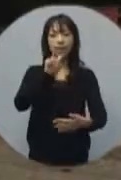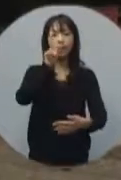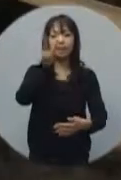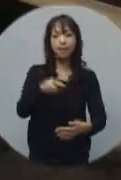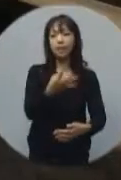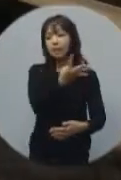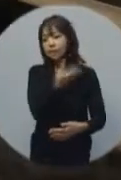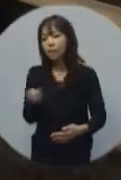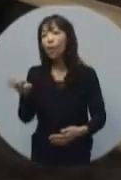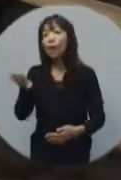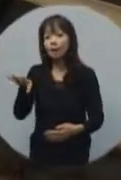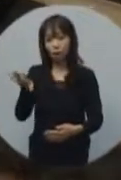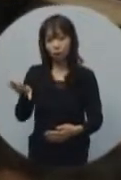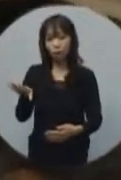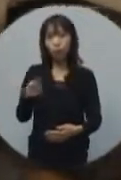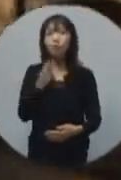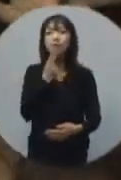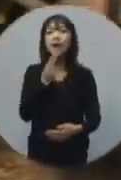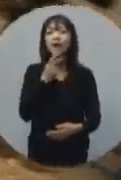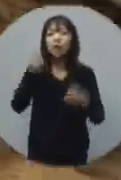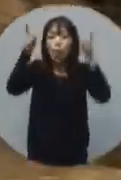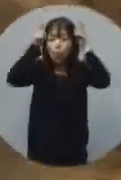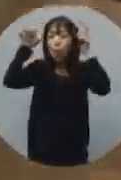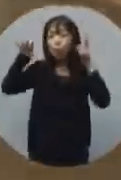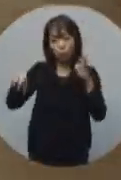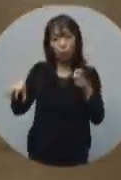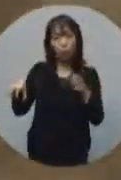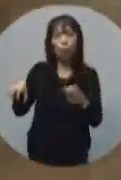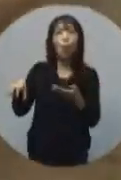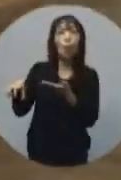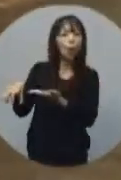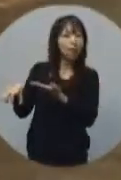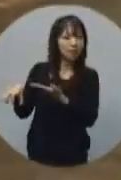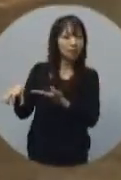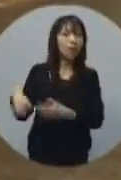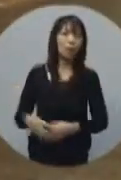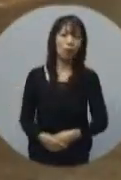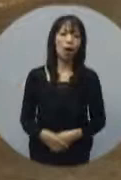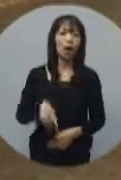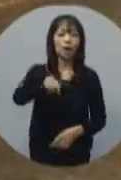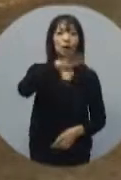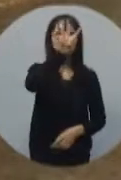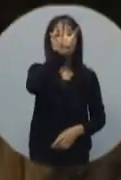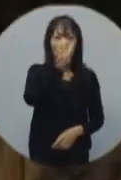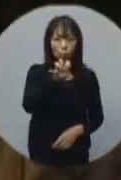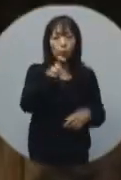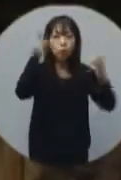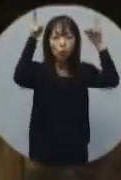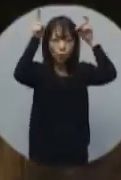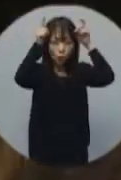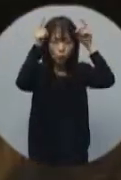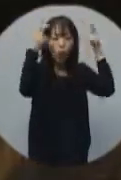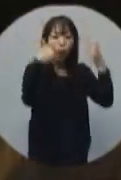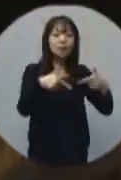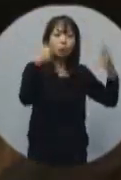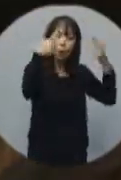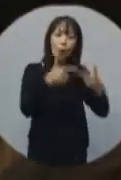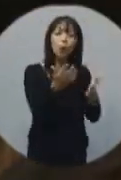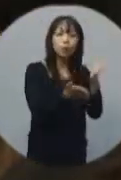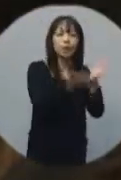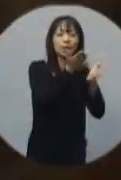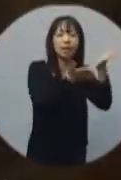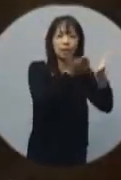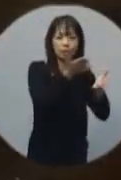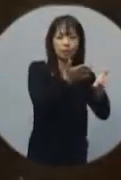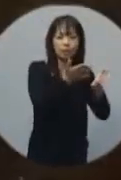市内芹沢にある斉藤牧場、こちらの牧場ではおよそ140頭もの牛を常時飼育し